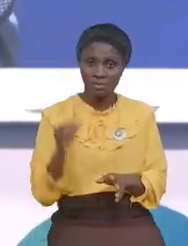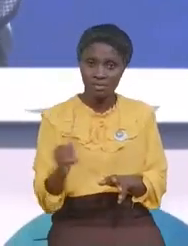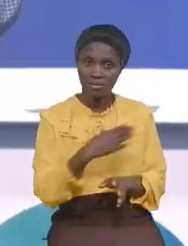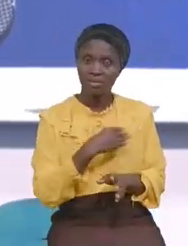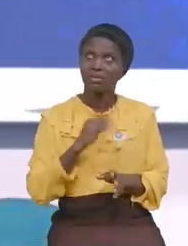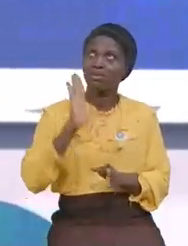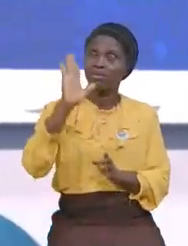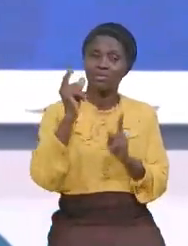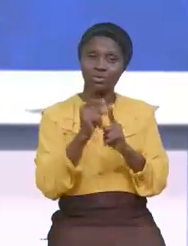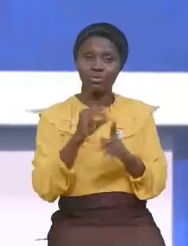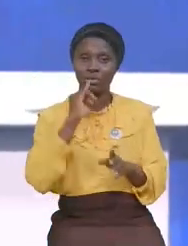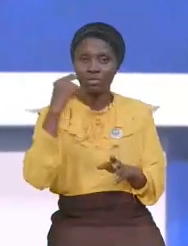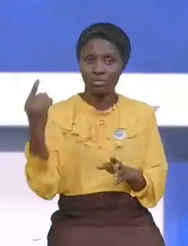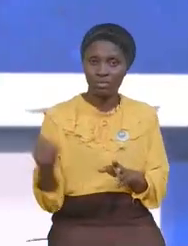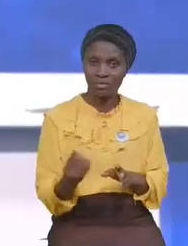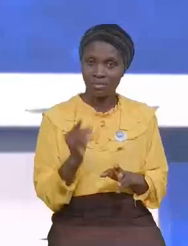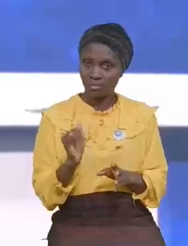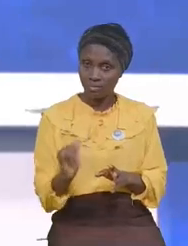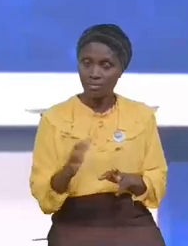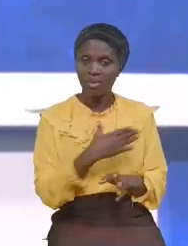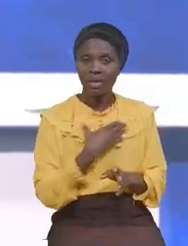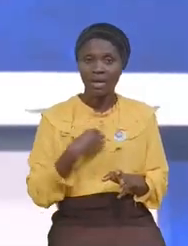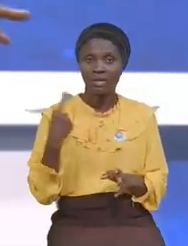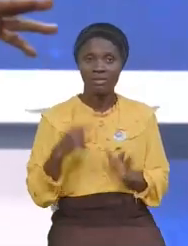et sa parole est éternelle,